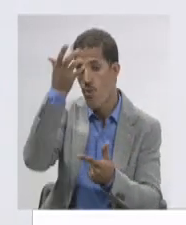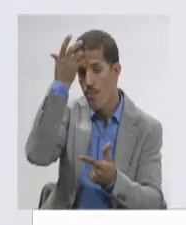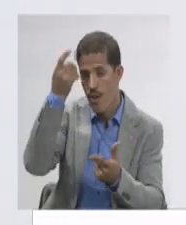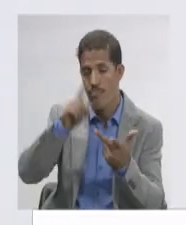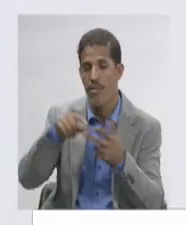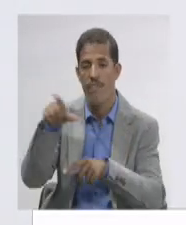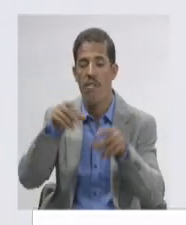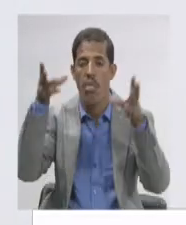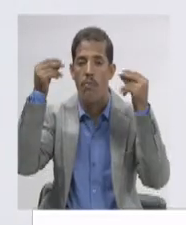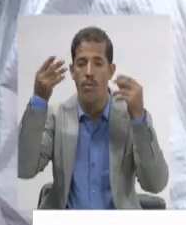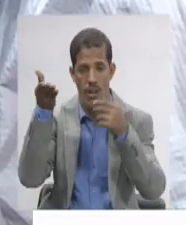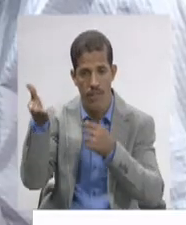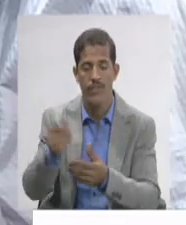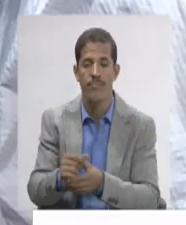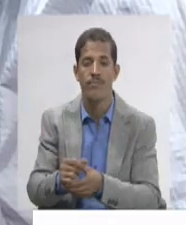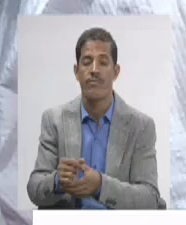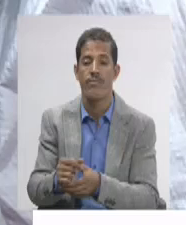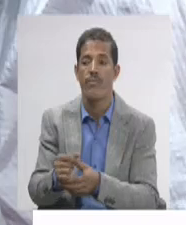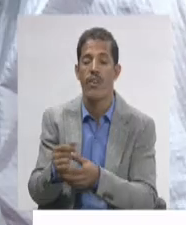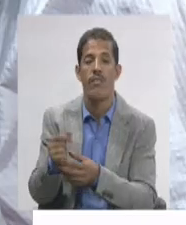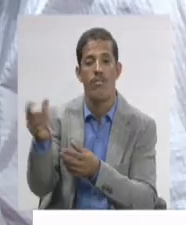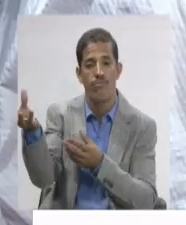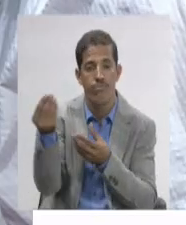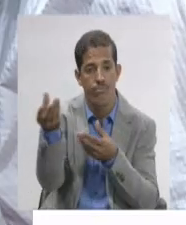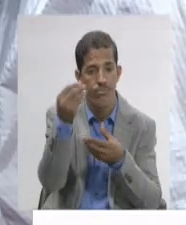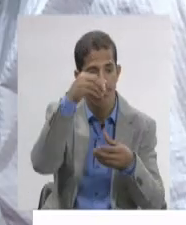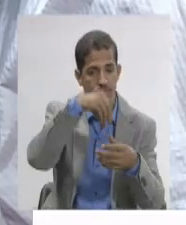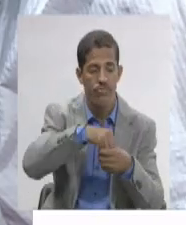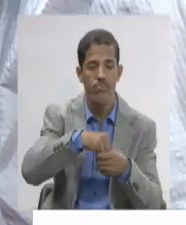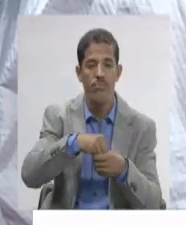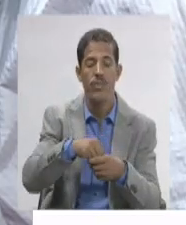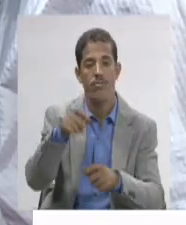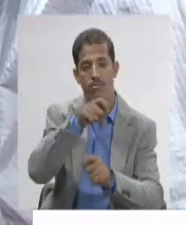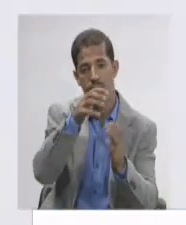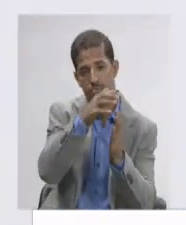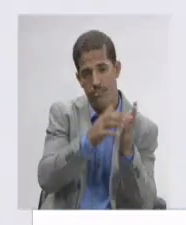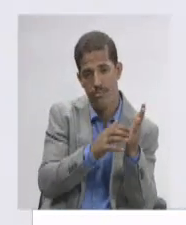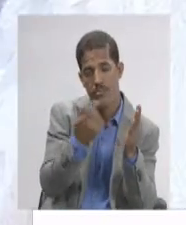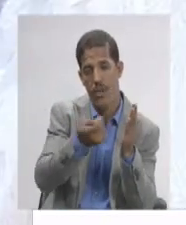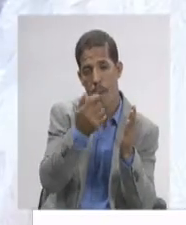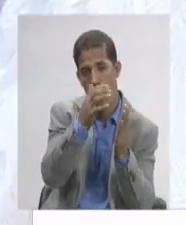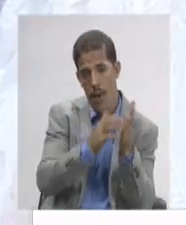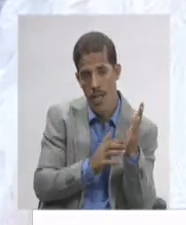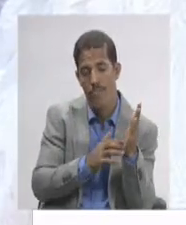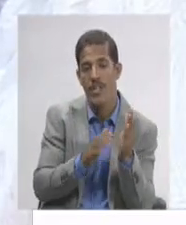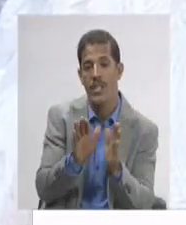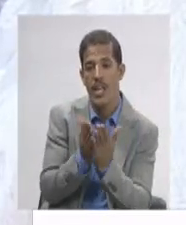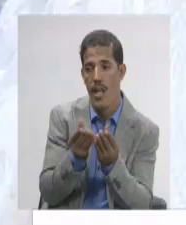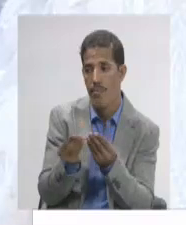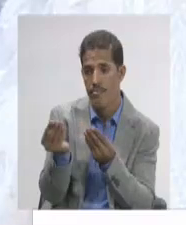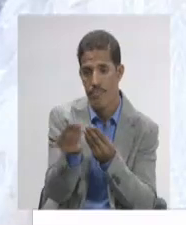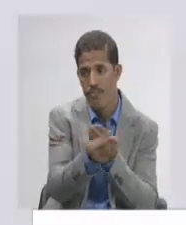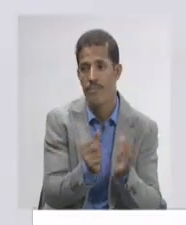جمعت هذه الكلمه الاوراق كلها واصدرت في هذا الكتاب الذي وزع عليكم الان هناك تنويه